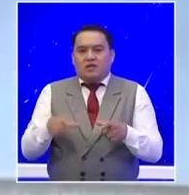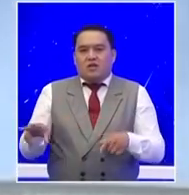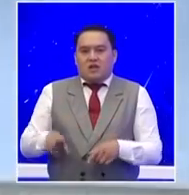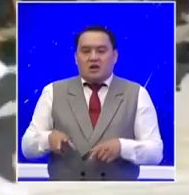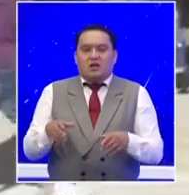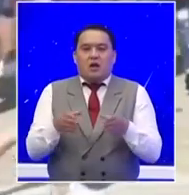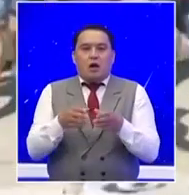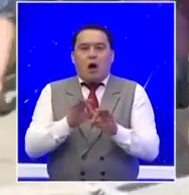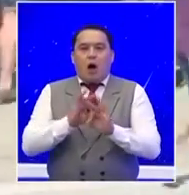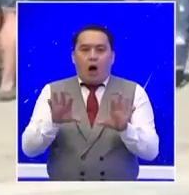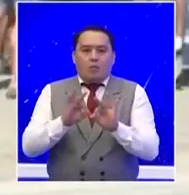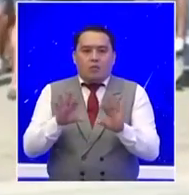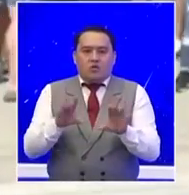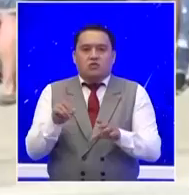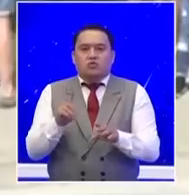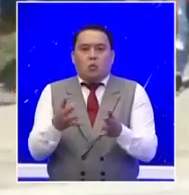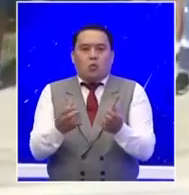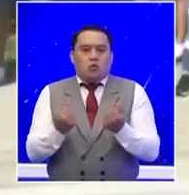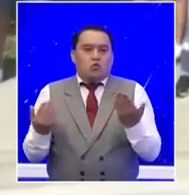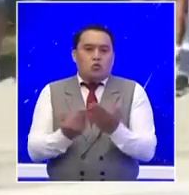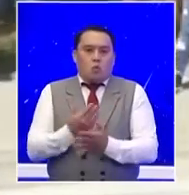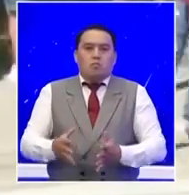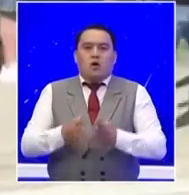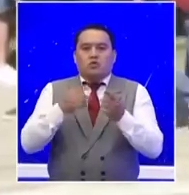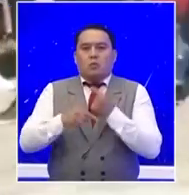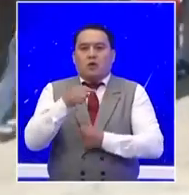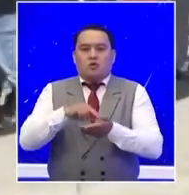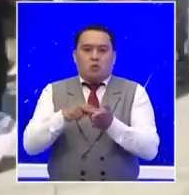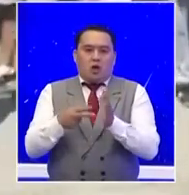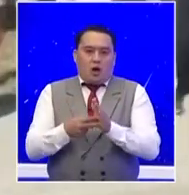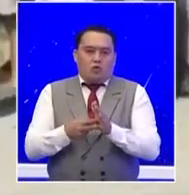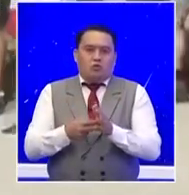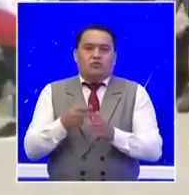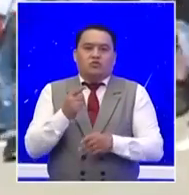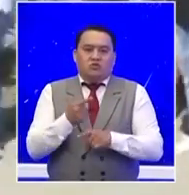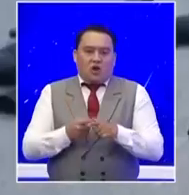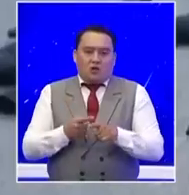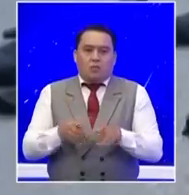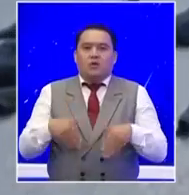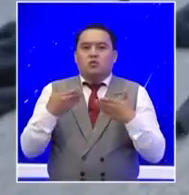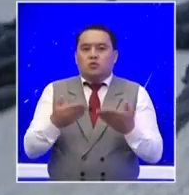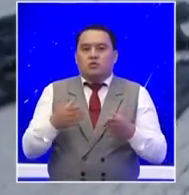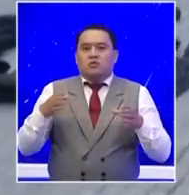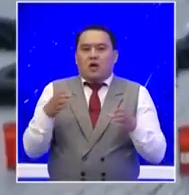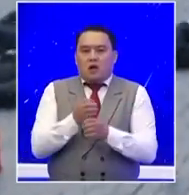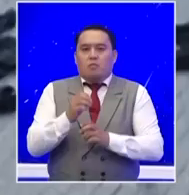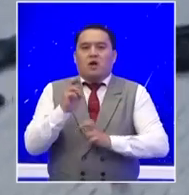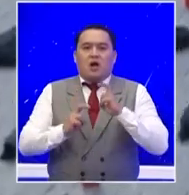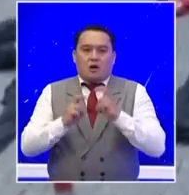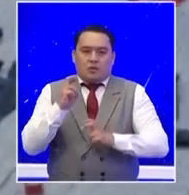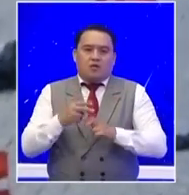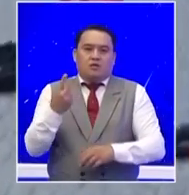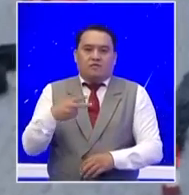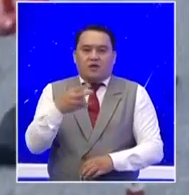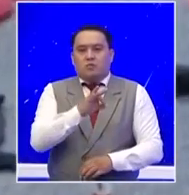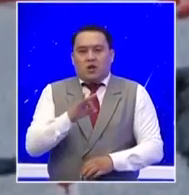Nissan объясняют свой шаг принятием нового глобального бизнес-плана, который, в частности, предусматривает сокращение производства примерно